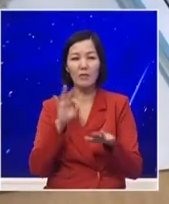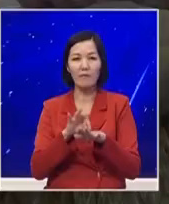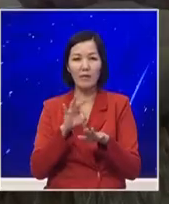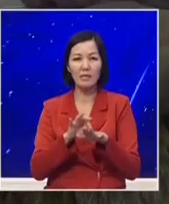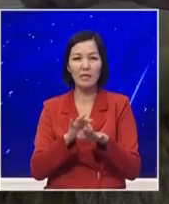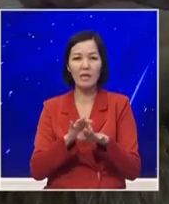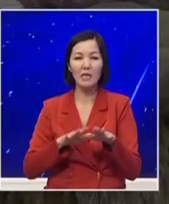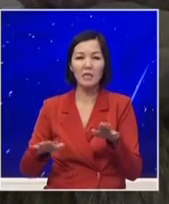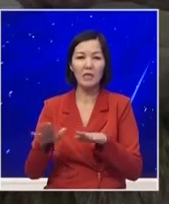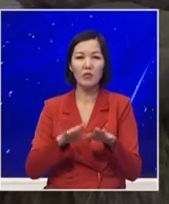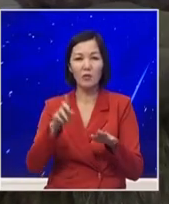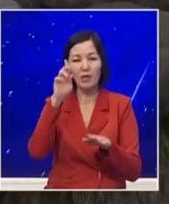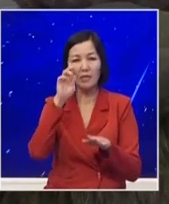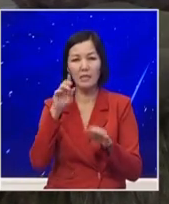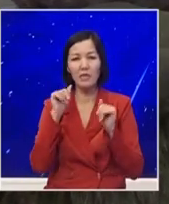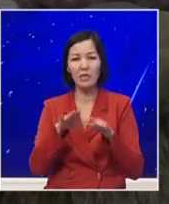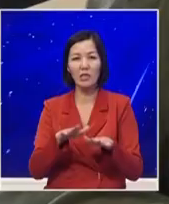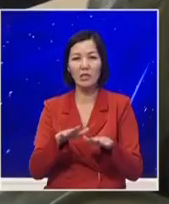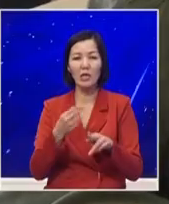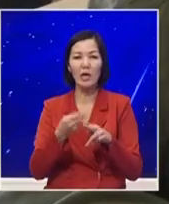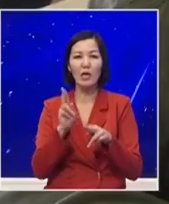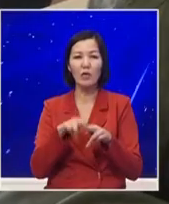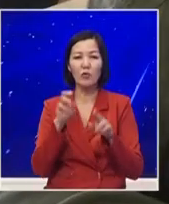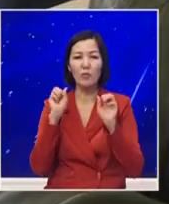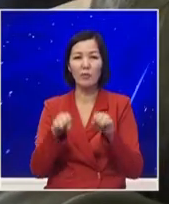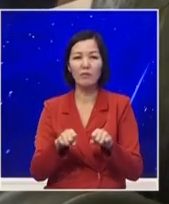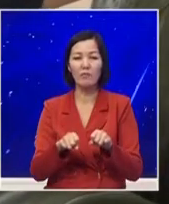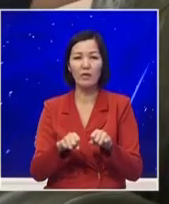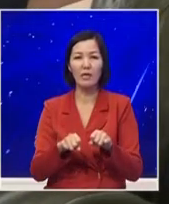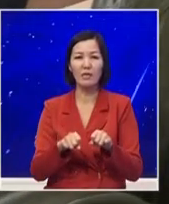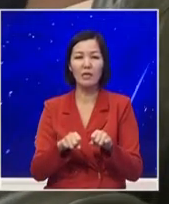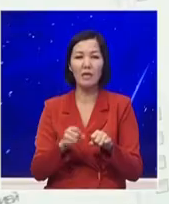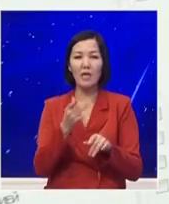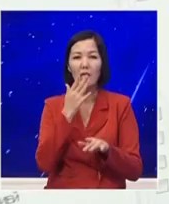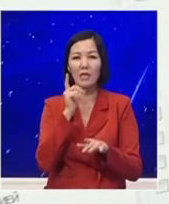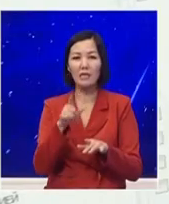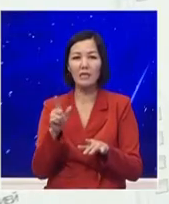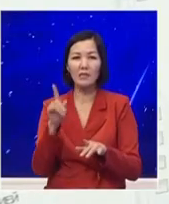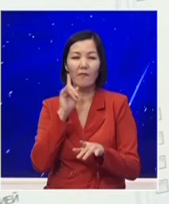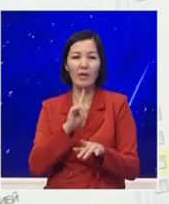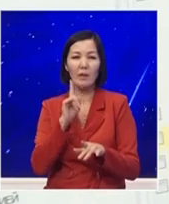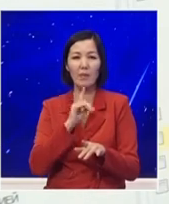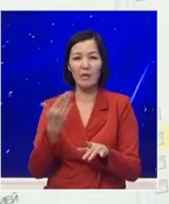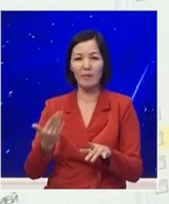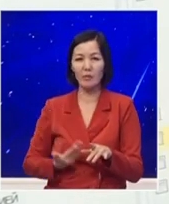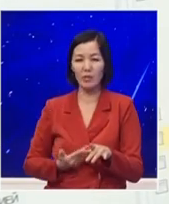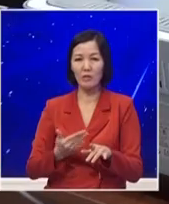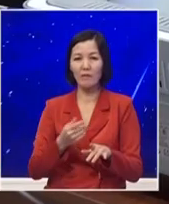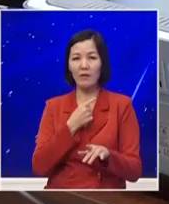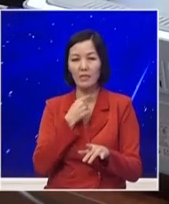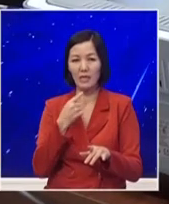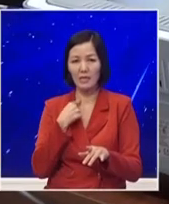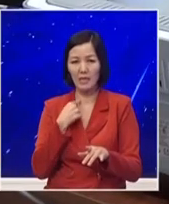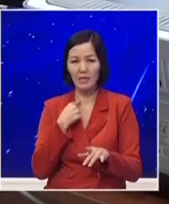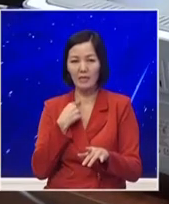коронавирусной инфекции на территории страны приняла решение, которое позволяет легализировать статус иностранцев,